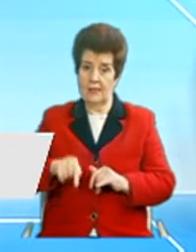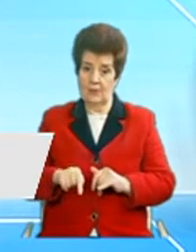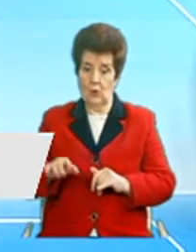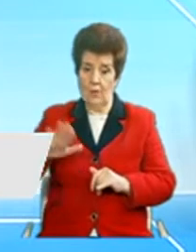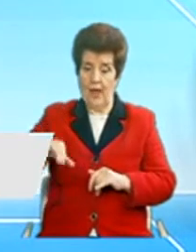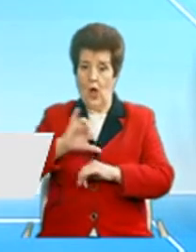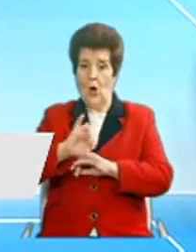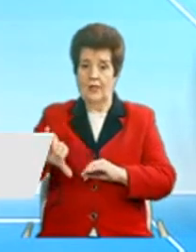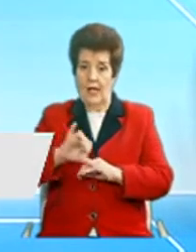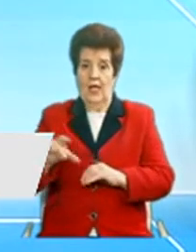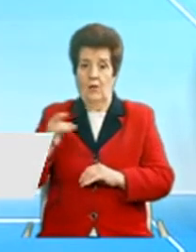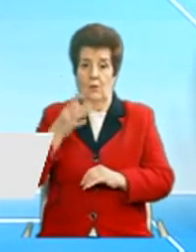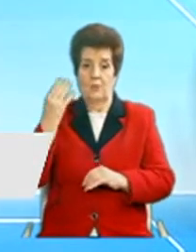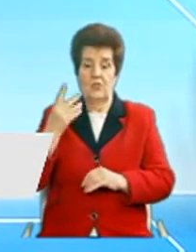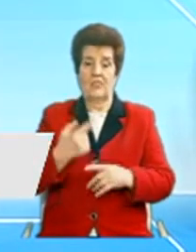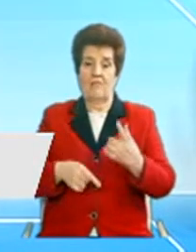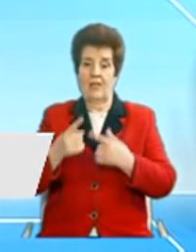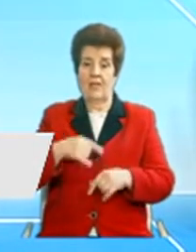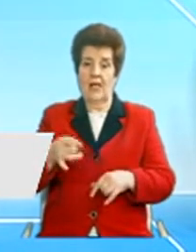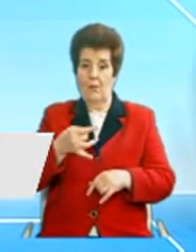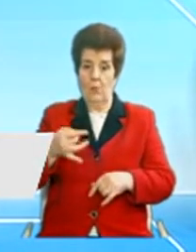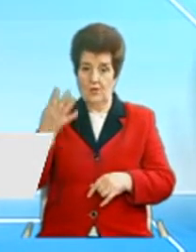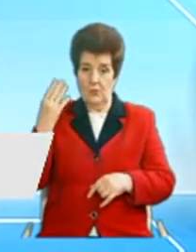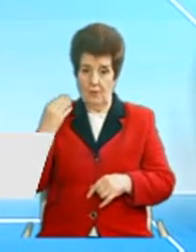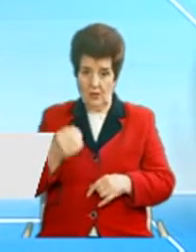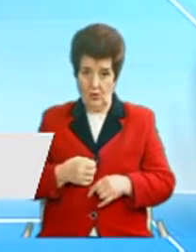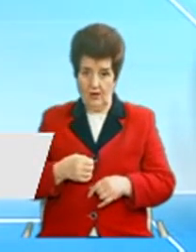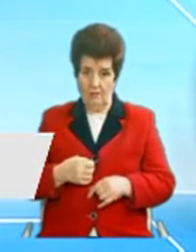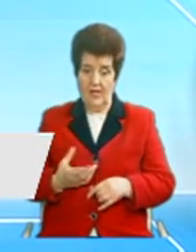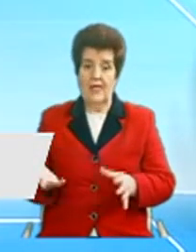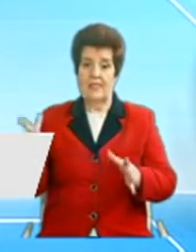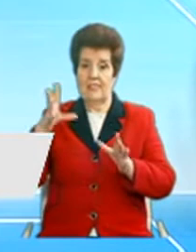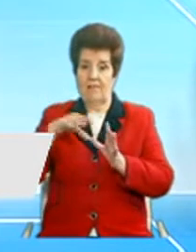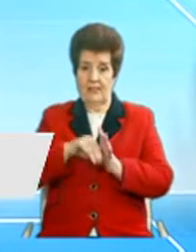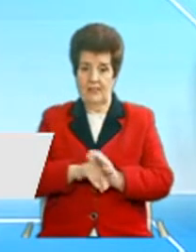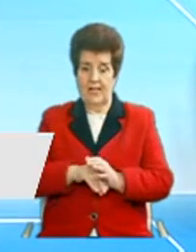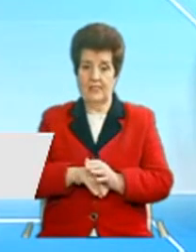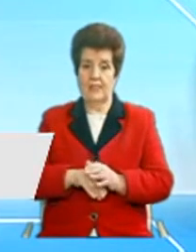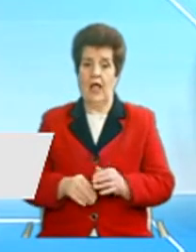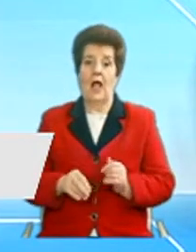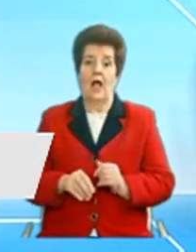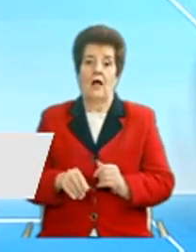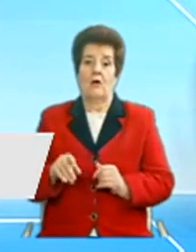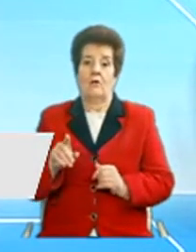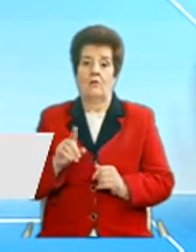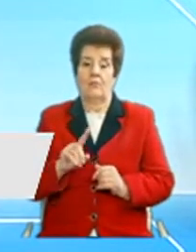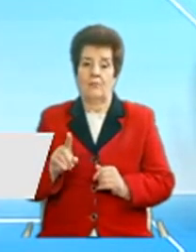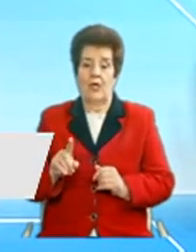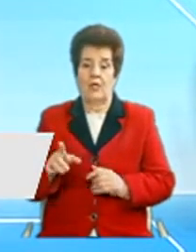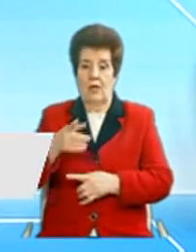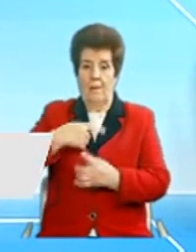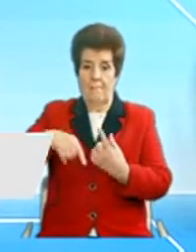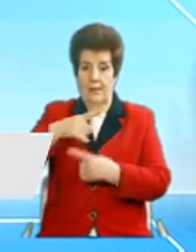hotarele Republicii Moldova să vină în Republica Moldova și să poată să investească în ceva, să deschidă un mic